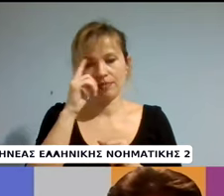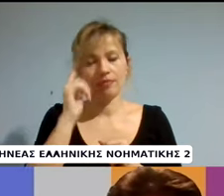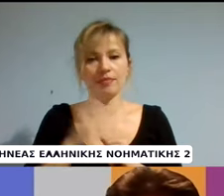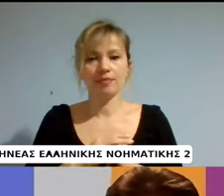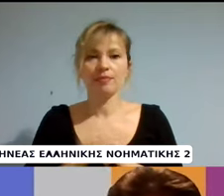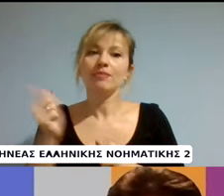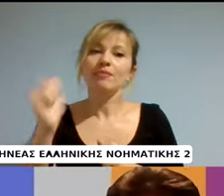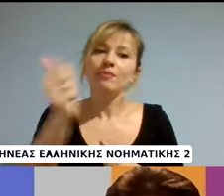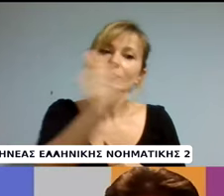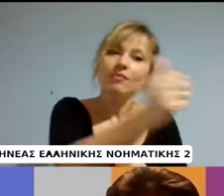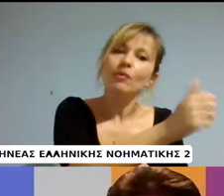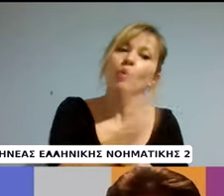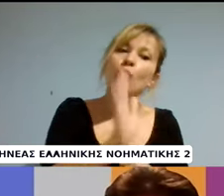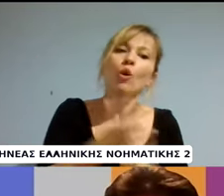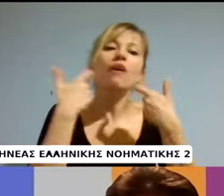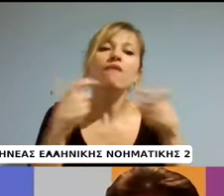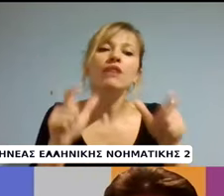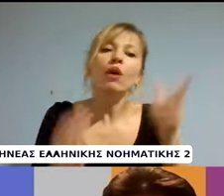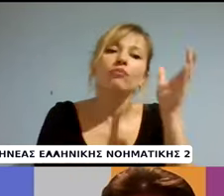δημοσιοποιήσουν την καταγραφή.